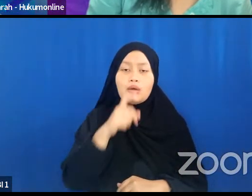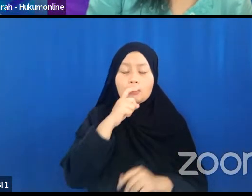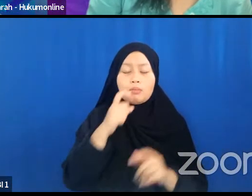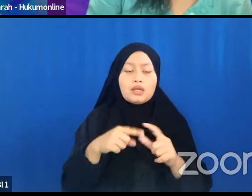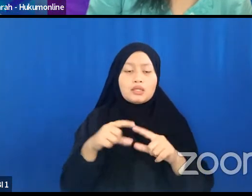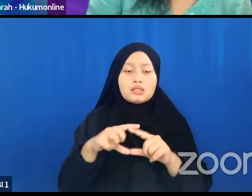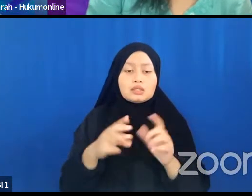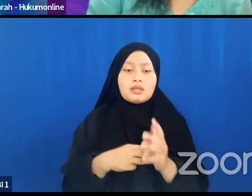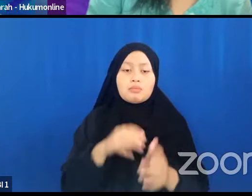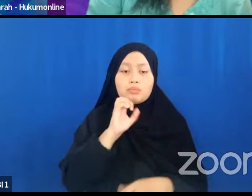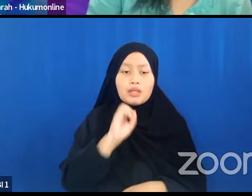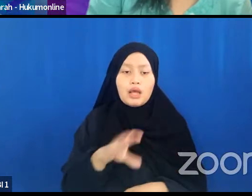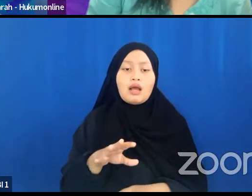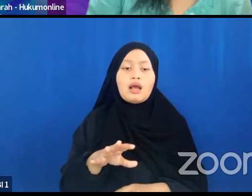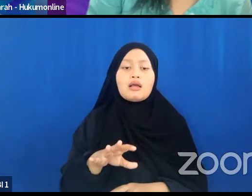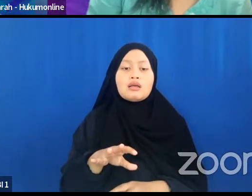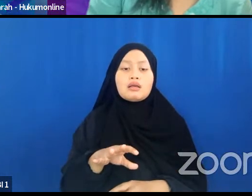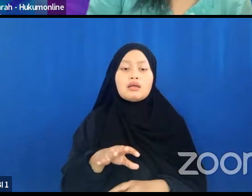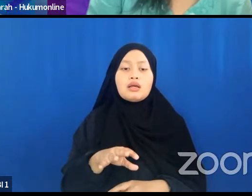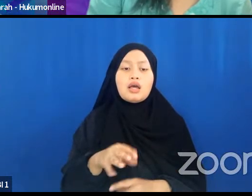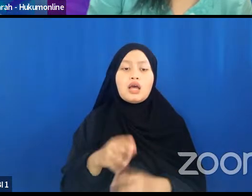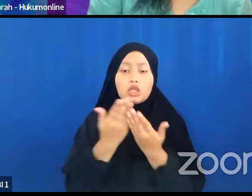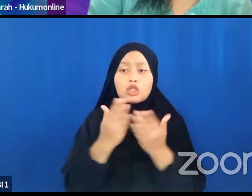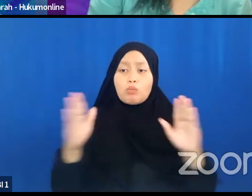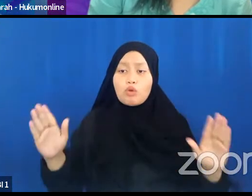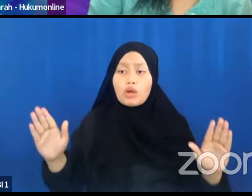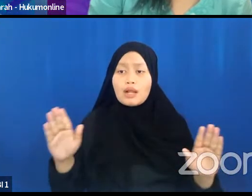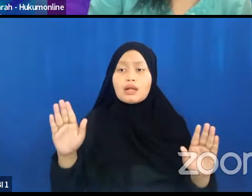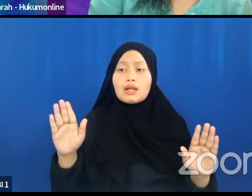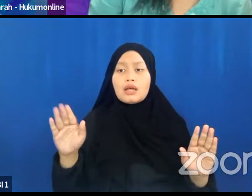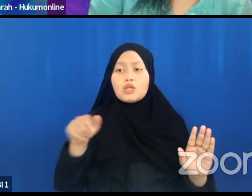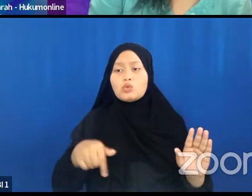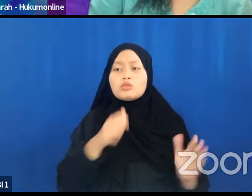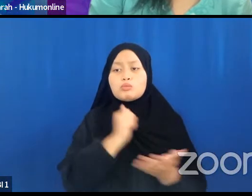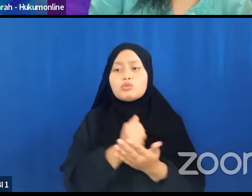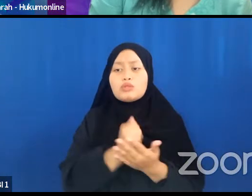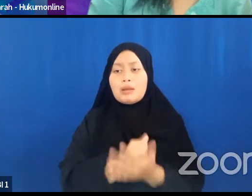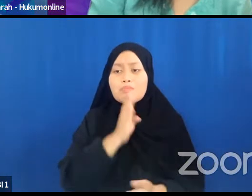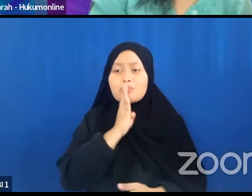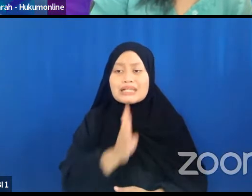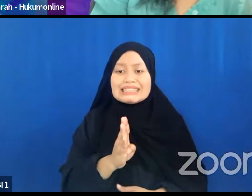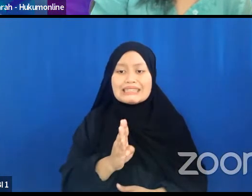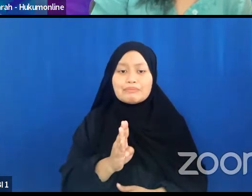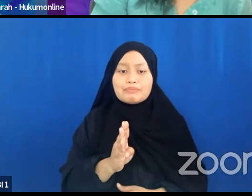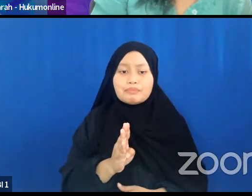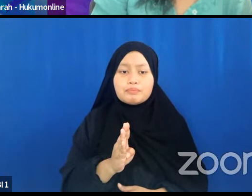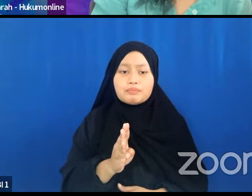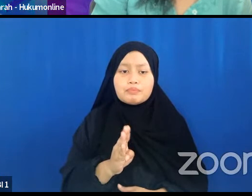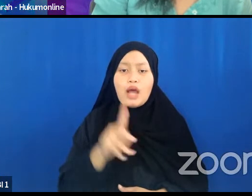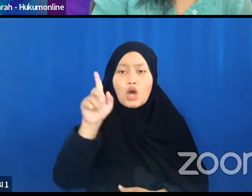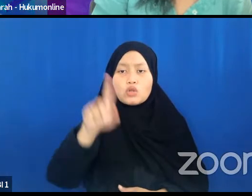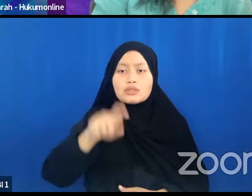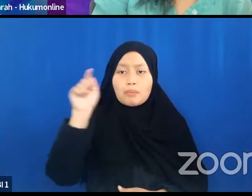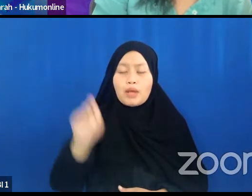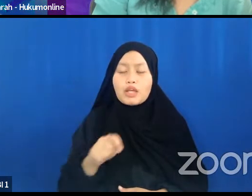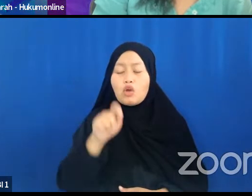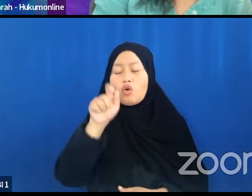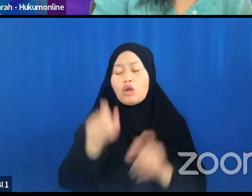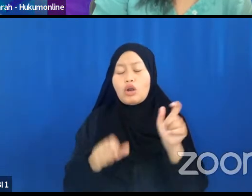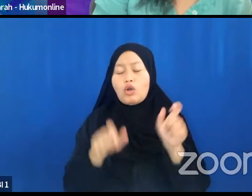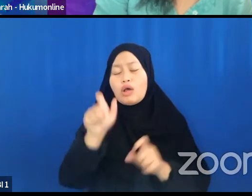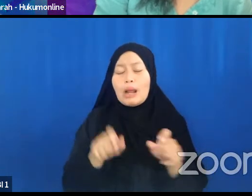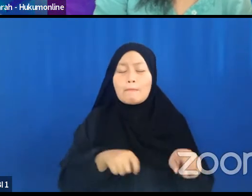transparansi itu berasal 16 prinsip yang harus dipenuhi eh eh pengendali data pribadi